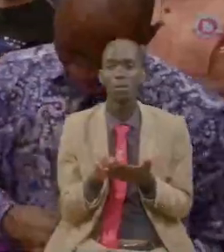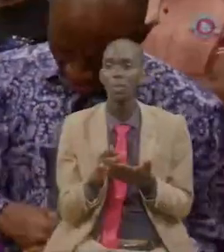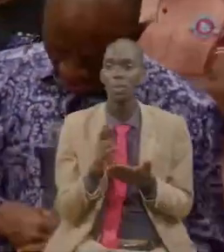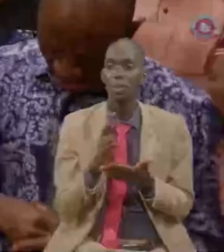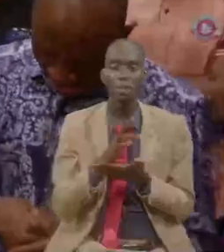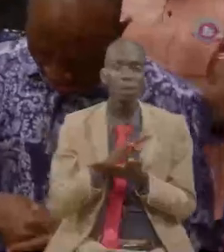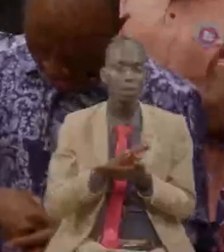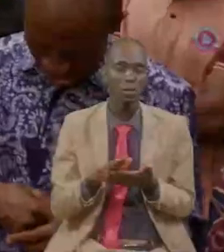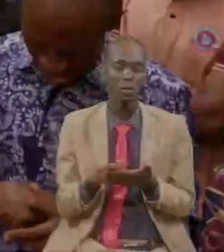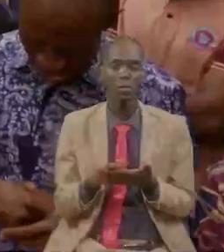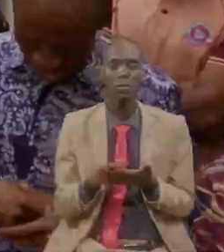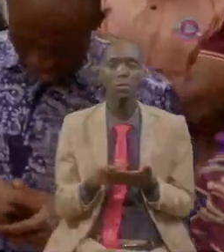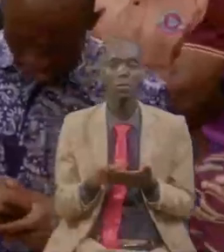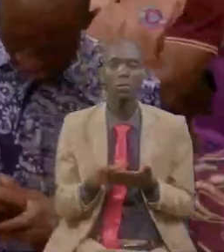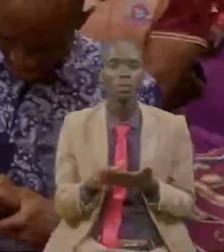justes.